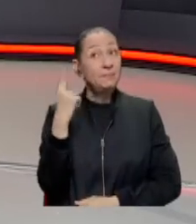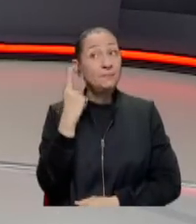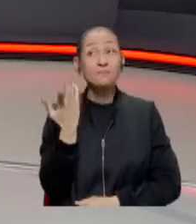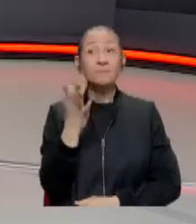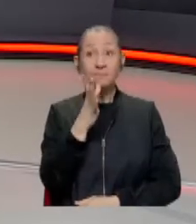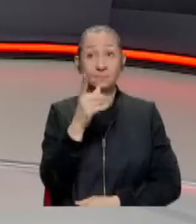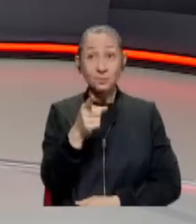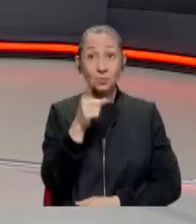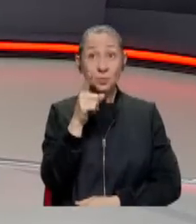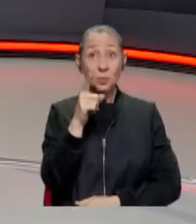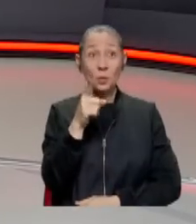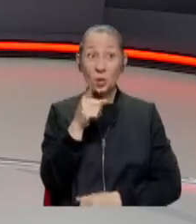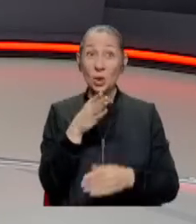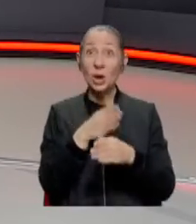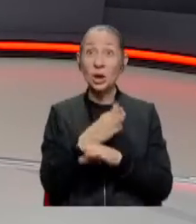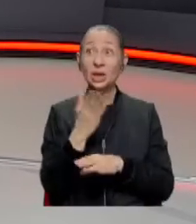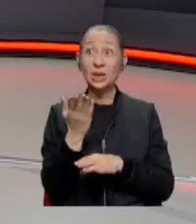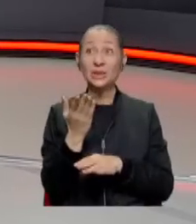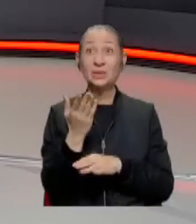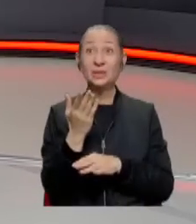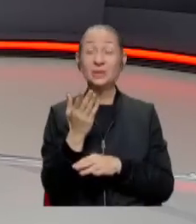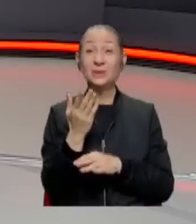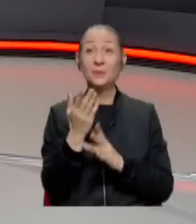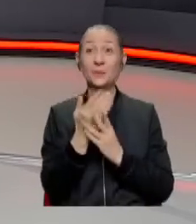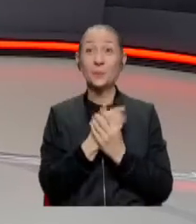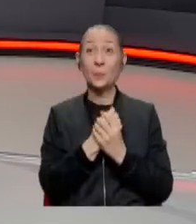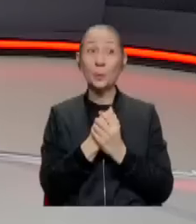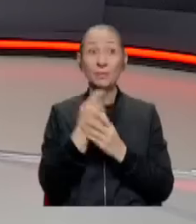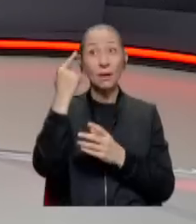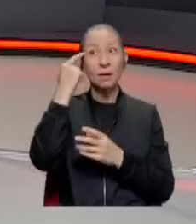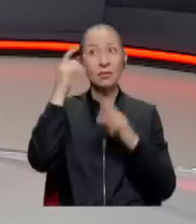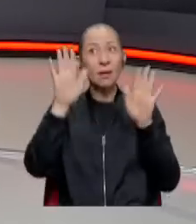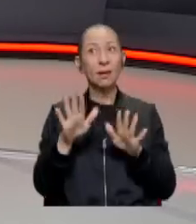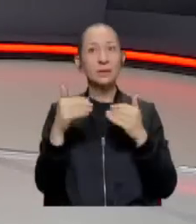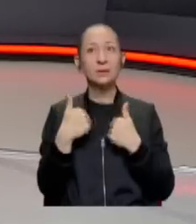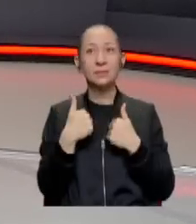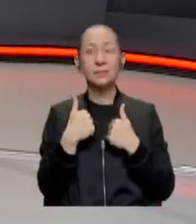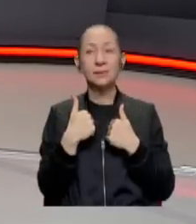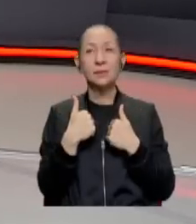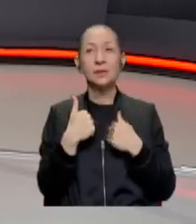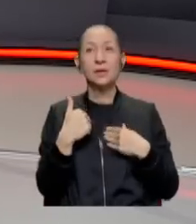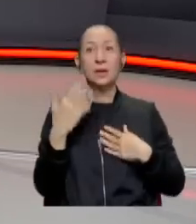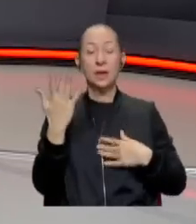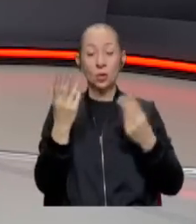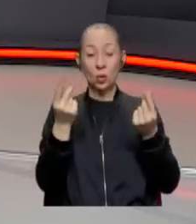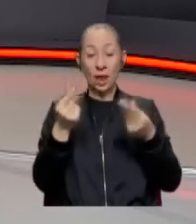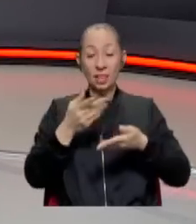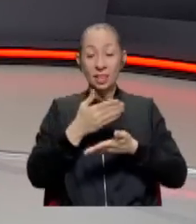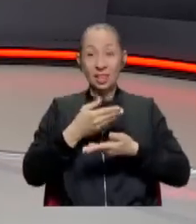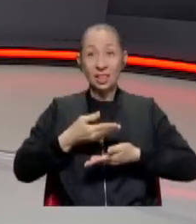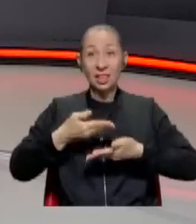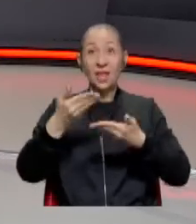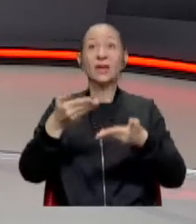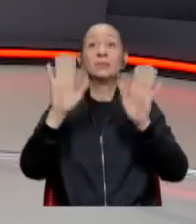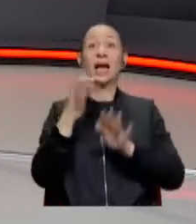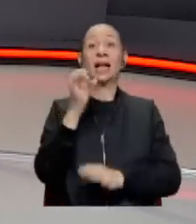çalınan şuydu ve o da hakikaten akılda kalıcıydı yani ya düğüne davet etmişiz